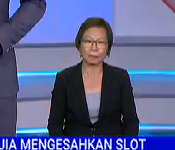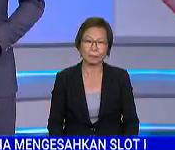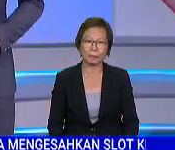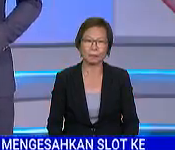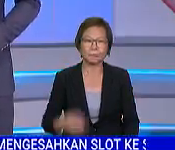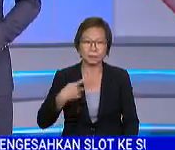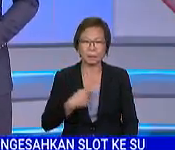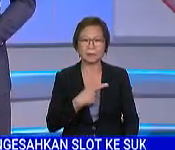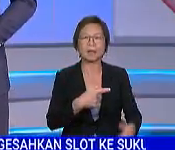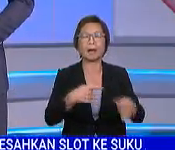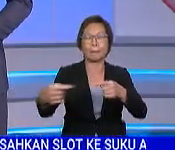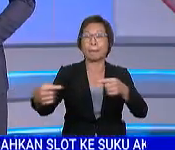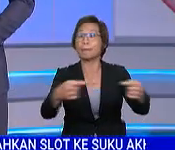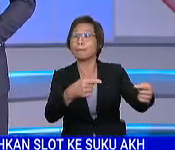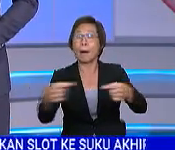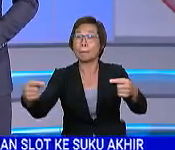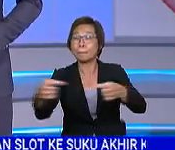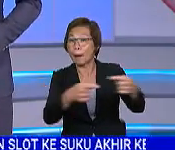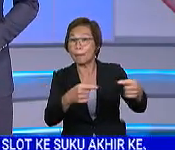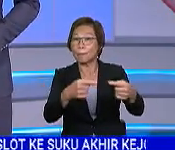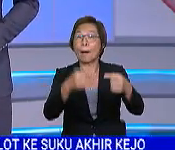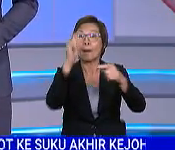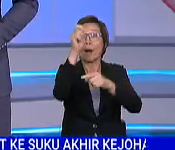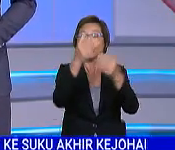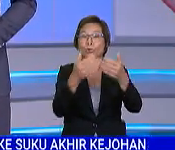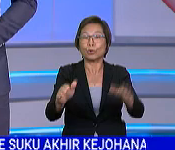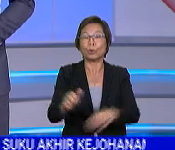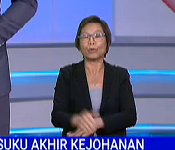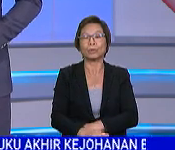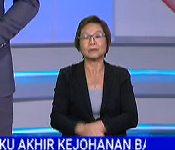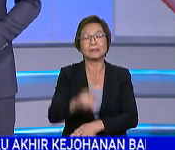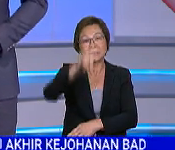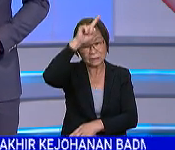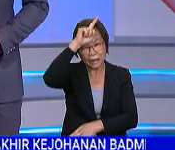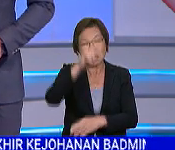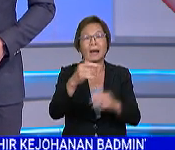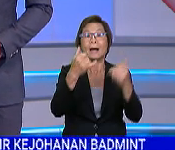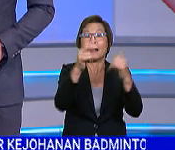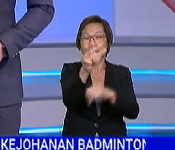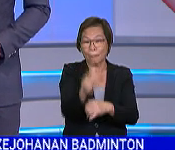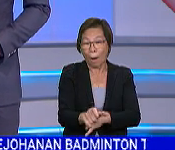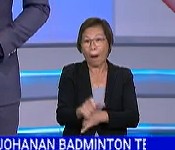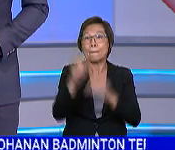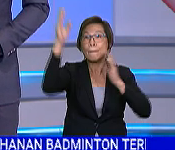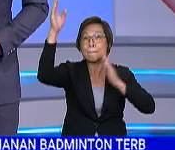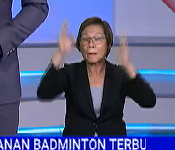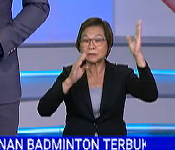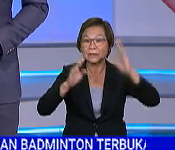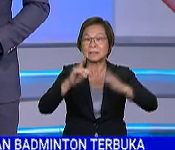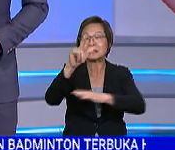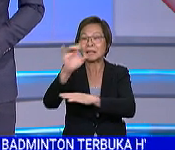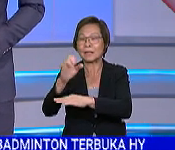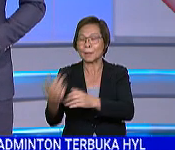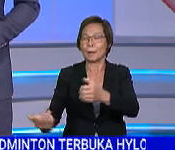Hai by kekasih badminton terbuka Hilo Di Jerman perseorangan lelaki utama negara lizia menepati ramalan apabila